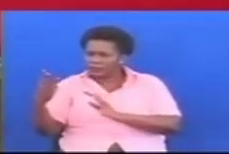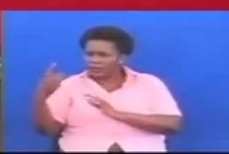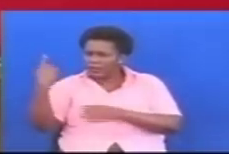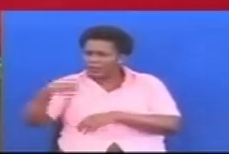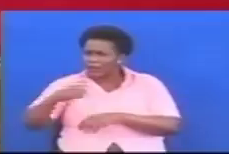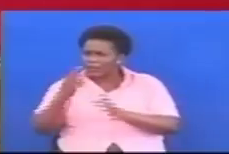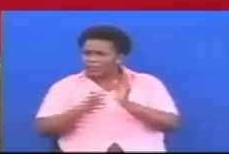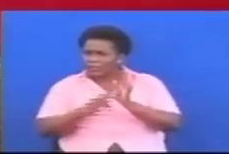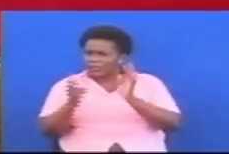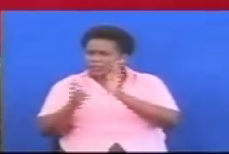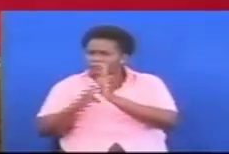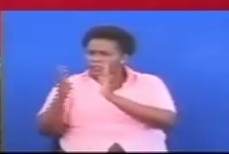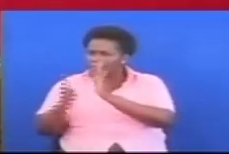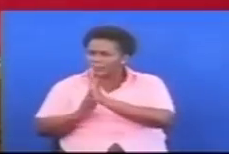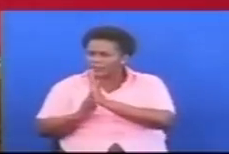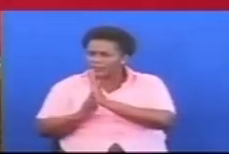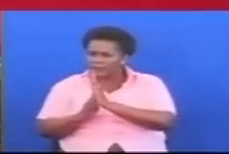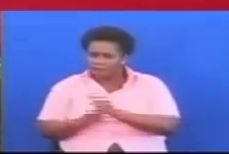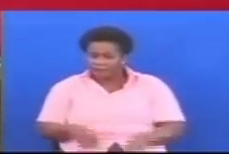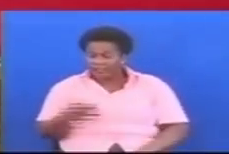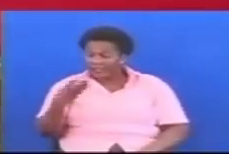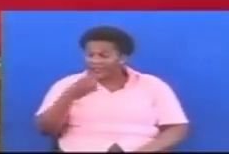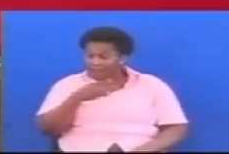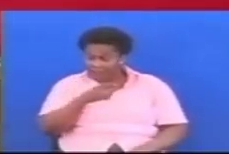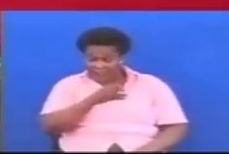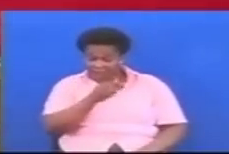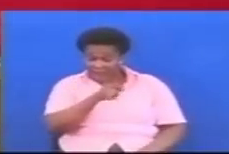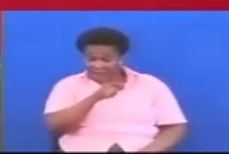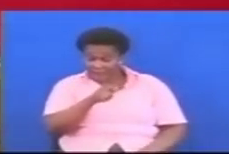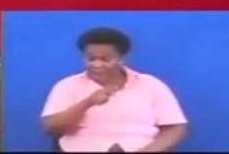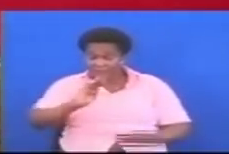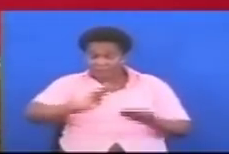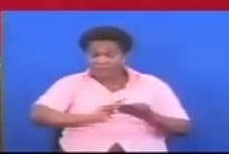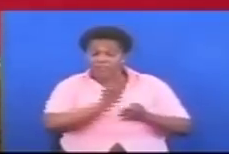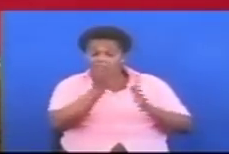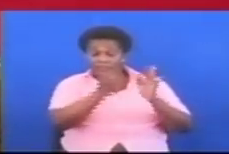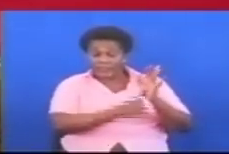laki 889. Kati ya fedha hizo